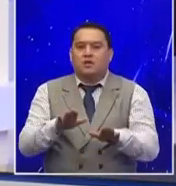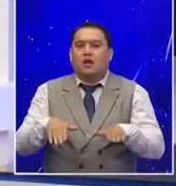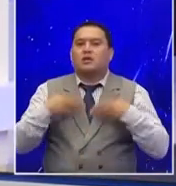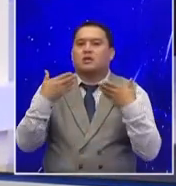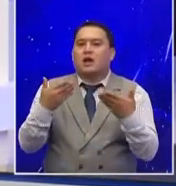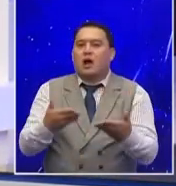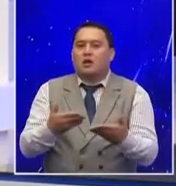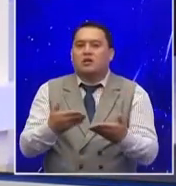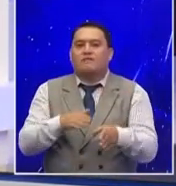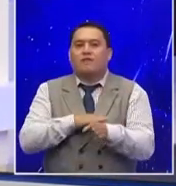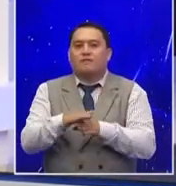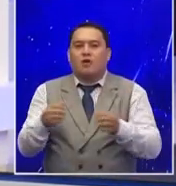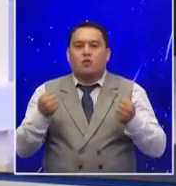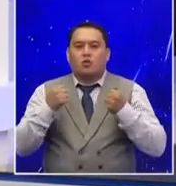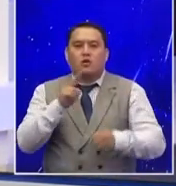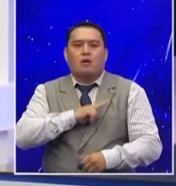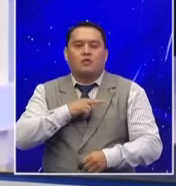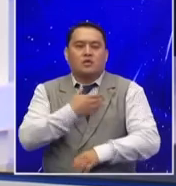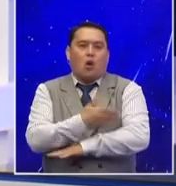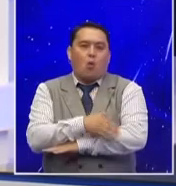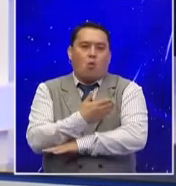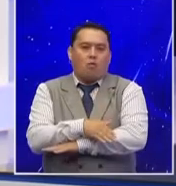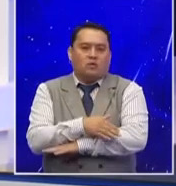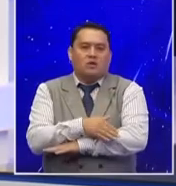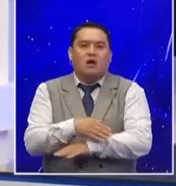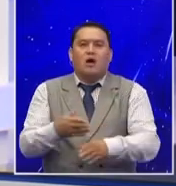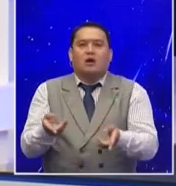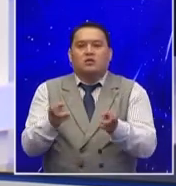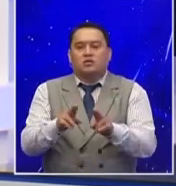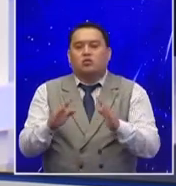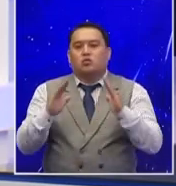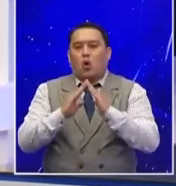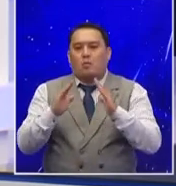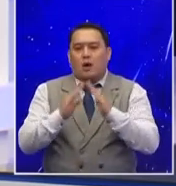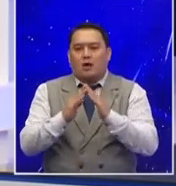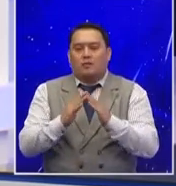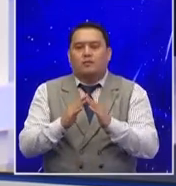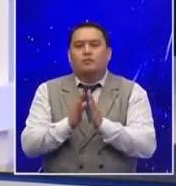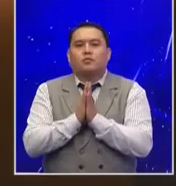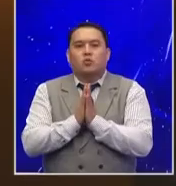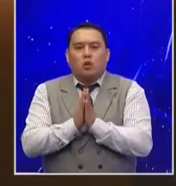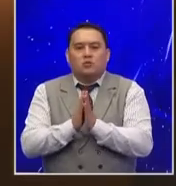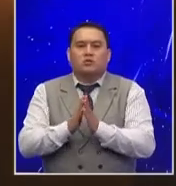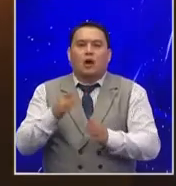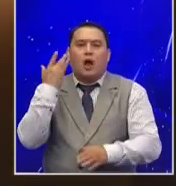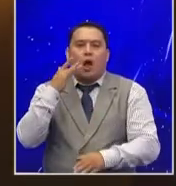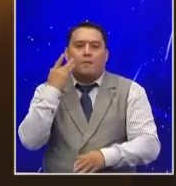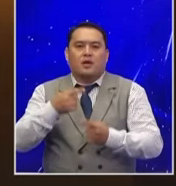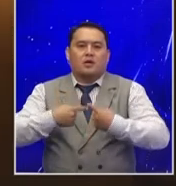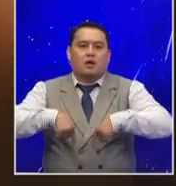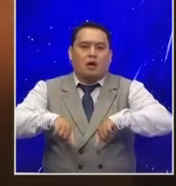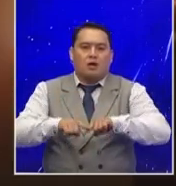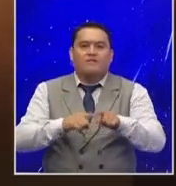рекомендует жителям не выполнять физическую работу на улице и по возможности не выходить из дома. Местные жители американского штата